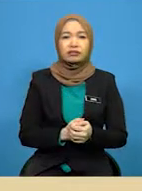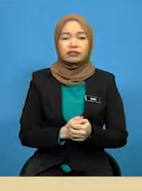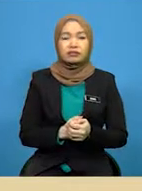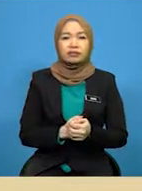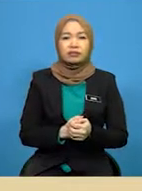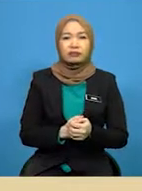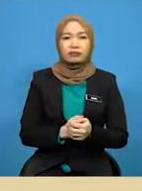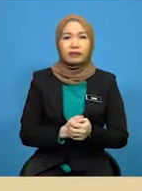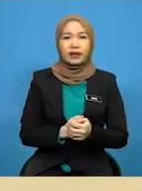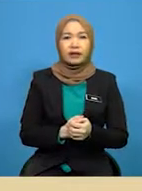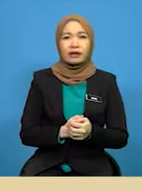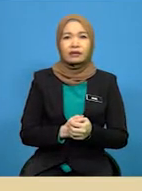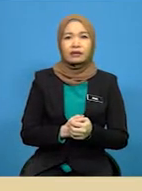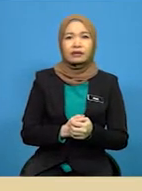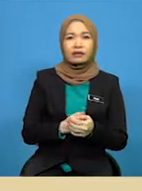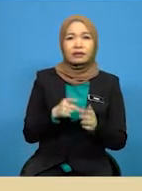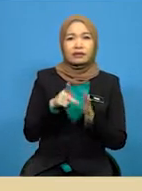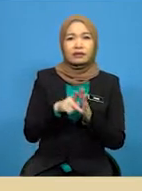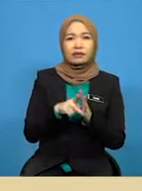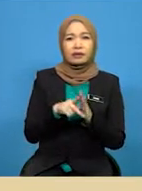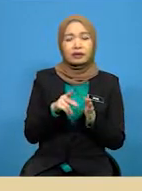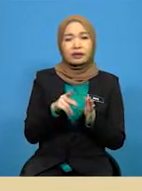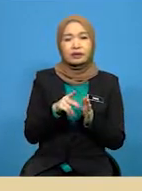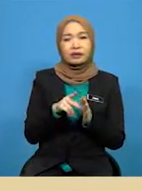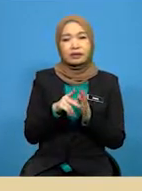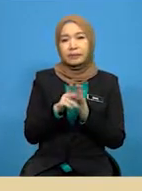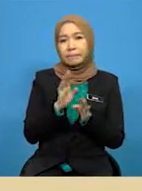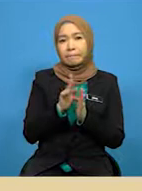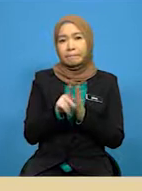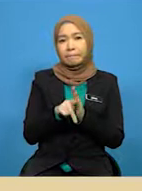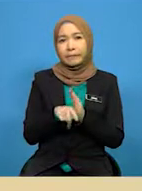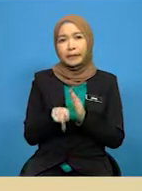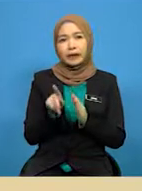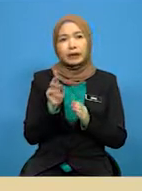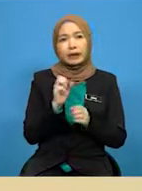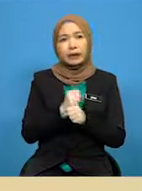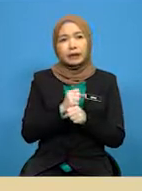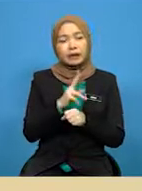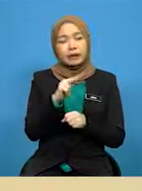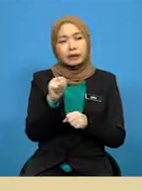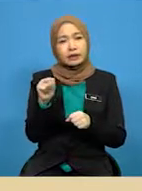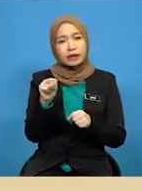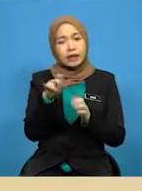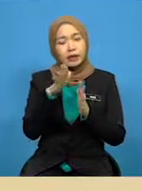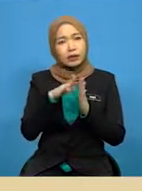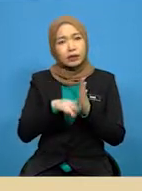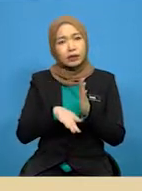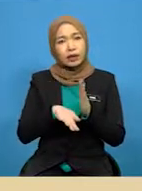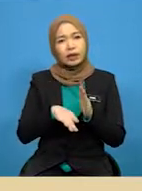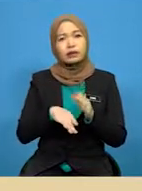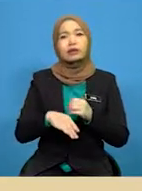akan menyebabkan imbangan pembayaran juga akan turut terjejas, di mana ekspor dan import ini